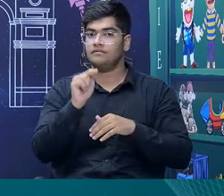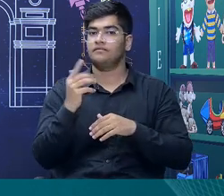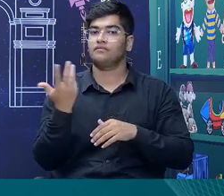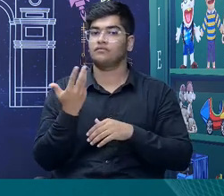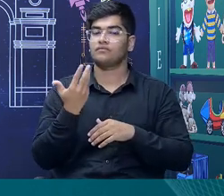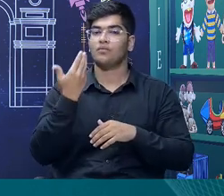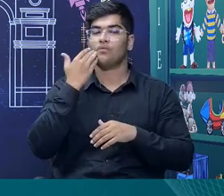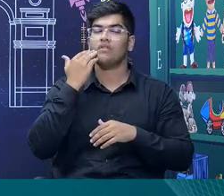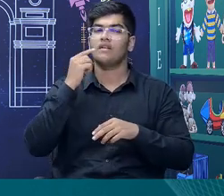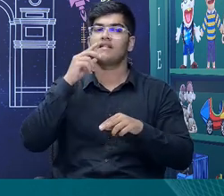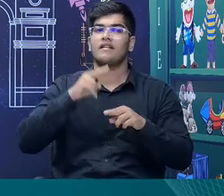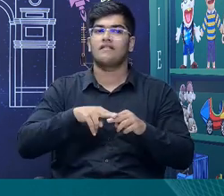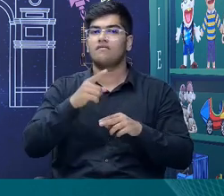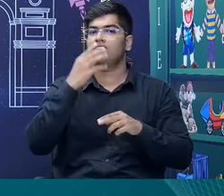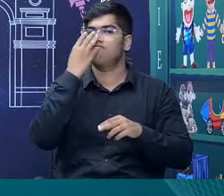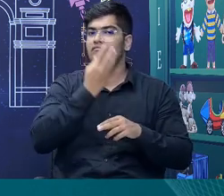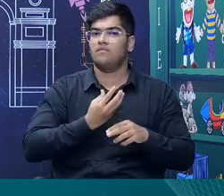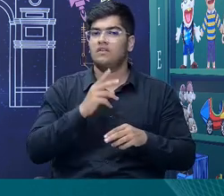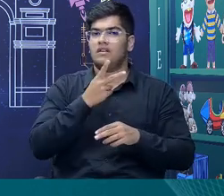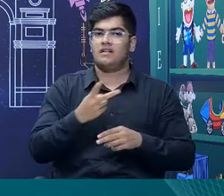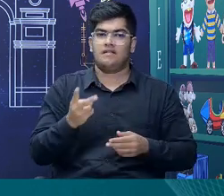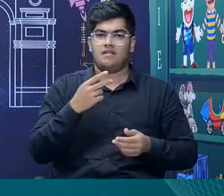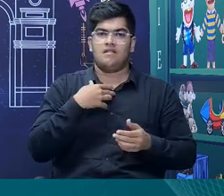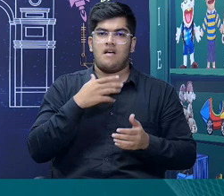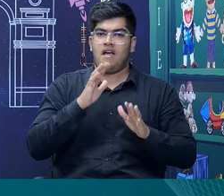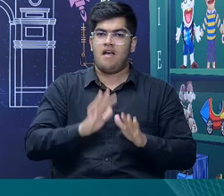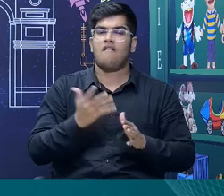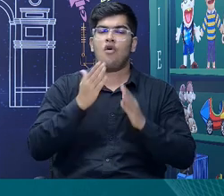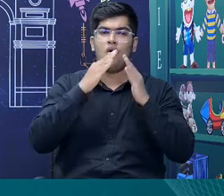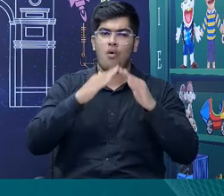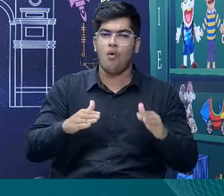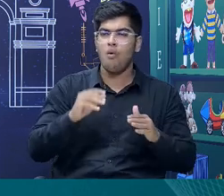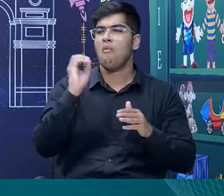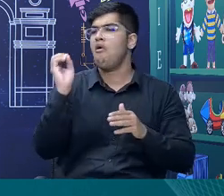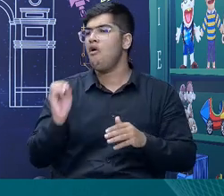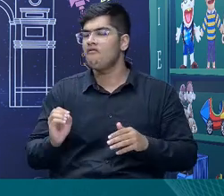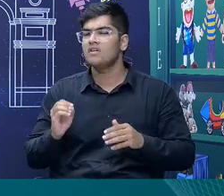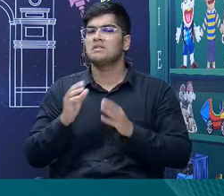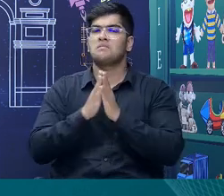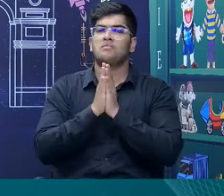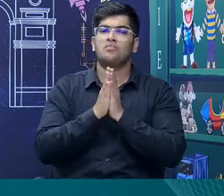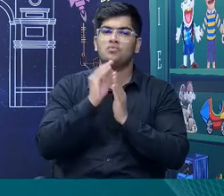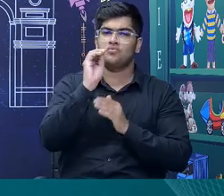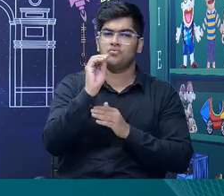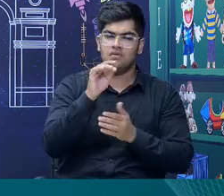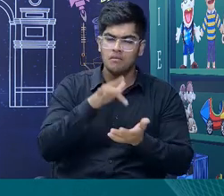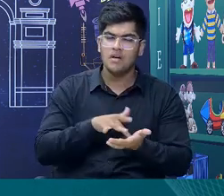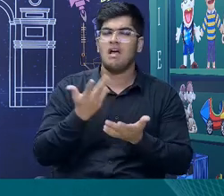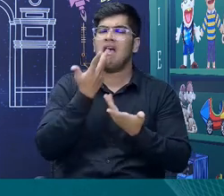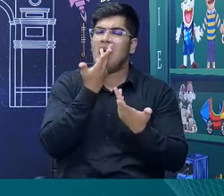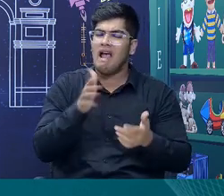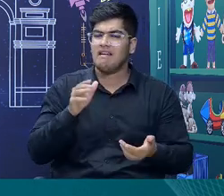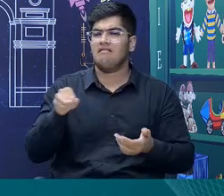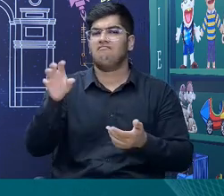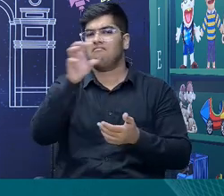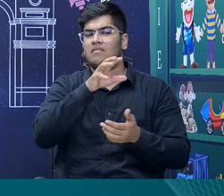घरों में मंदिरों में ऑफिस में स्कूल में जहां पर भी गणेश जी की स्थापना की जाति